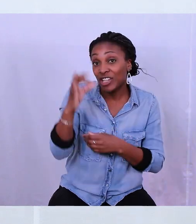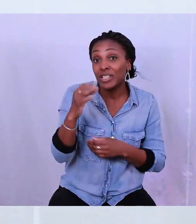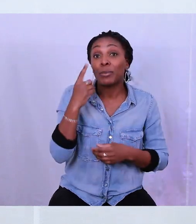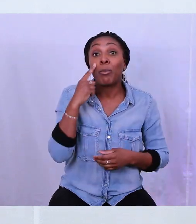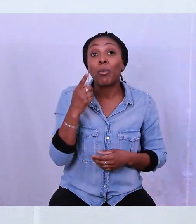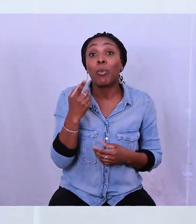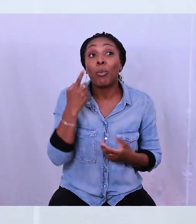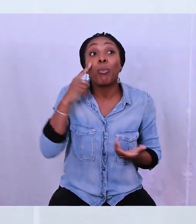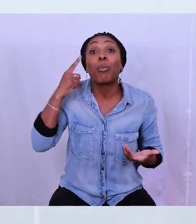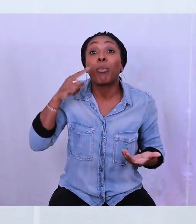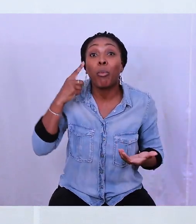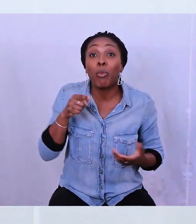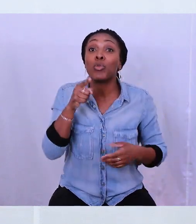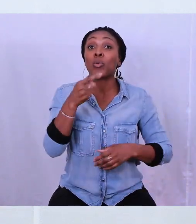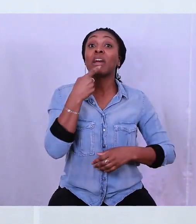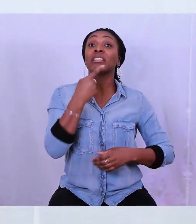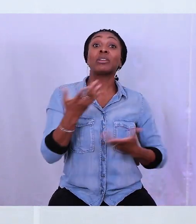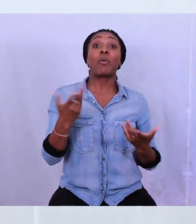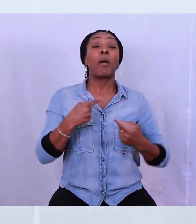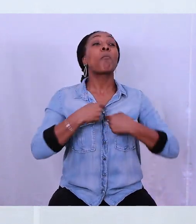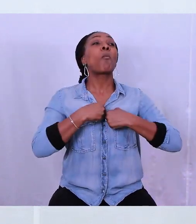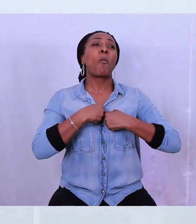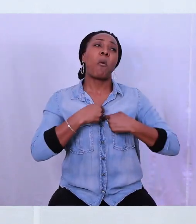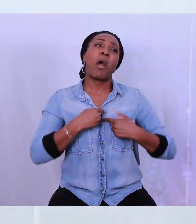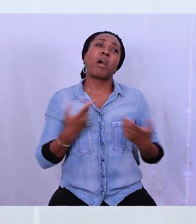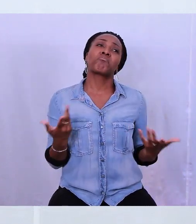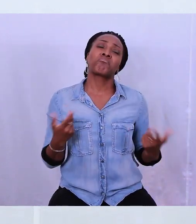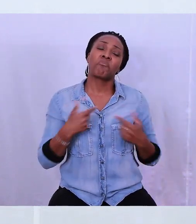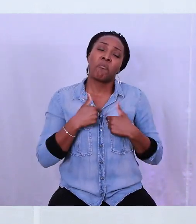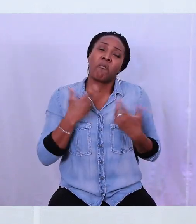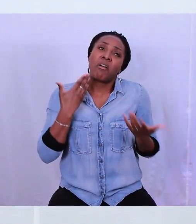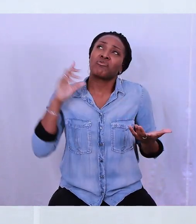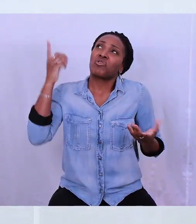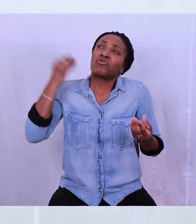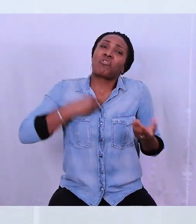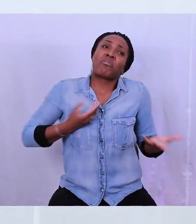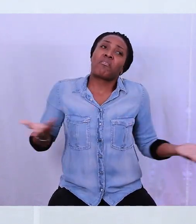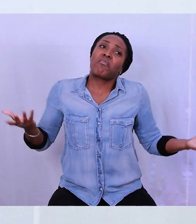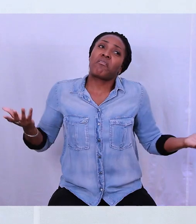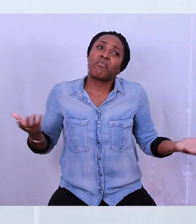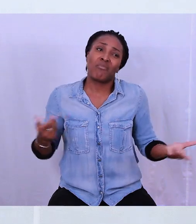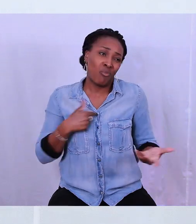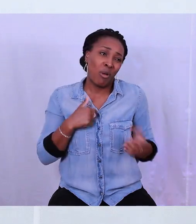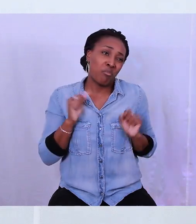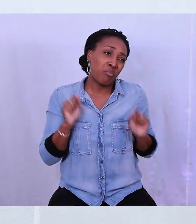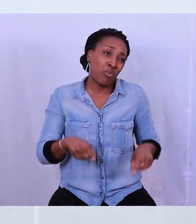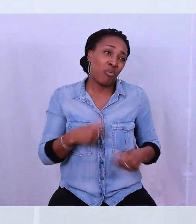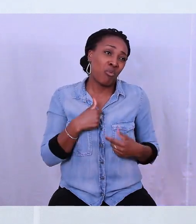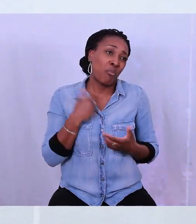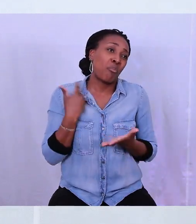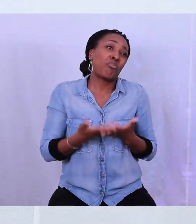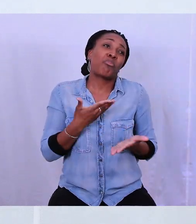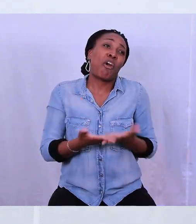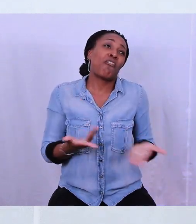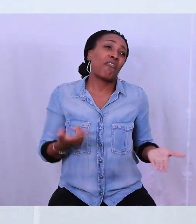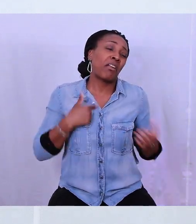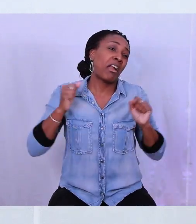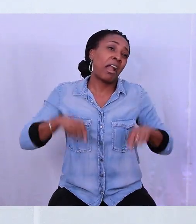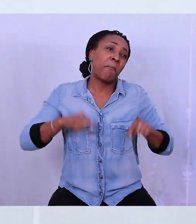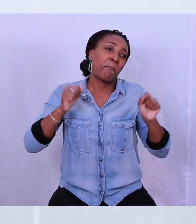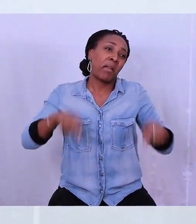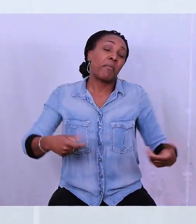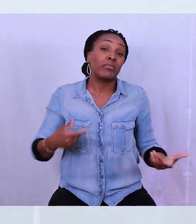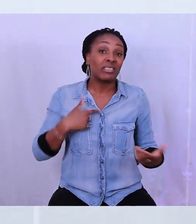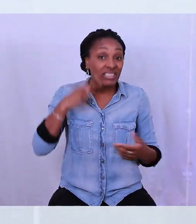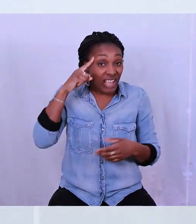pas fait pour que toi tu dises « moi je suis quelqu'un de bien » ou pour dire « voici je prouve mon identité ou mes capacités », ça ne sert